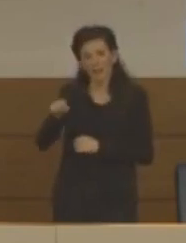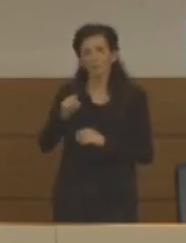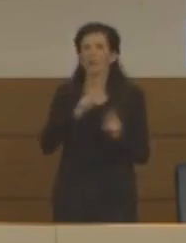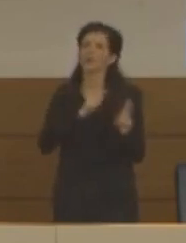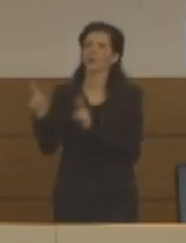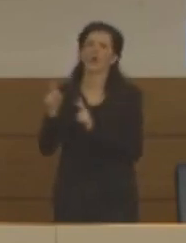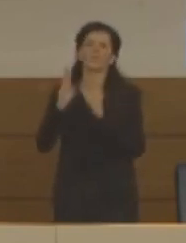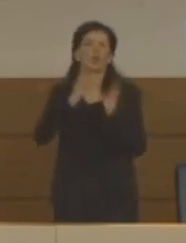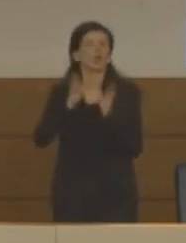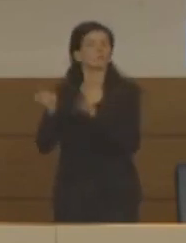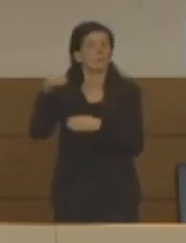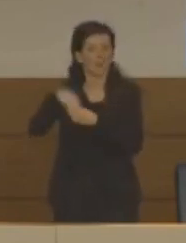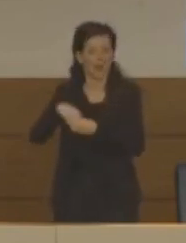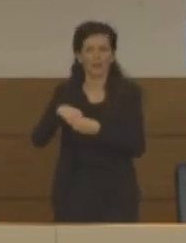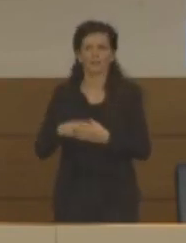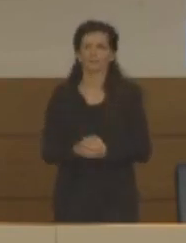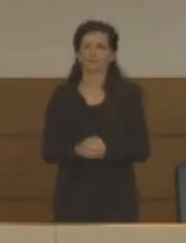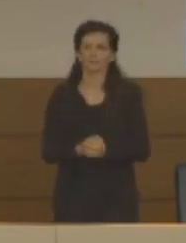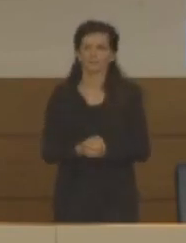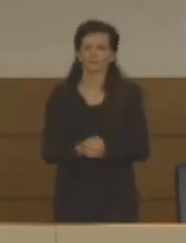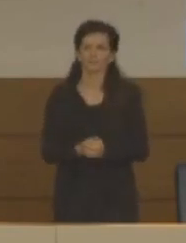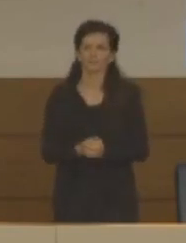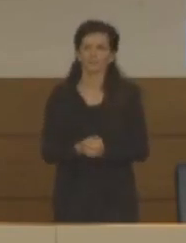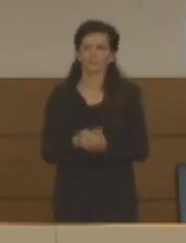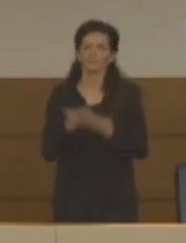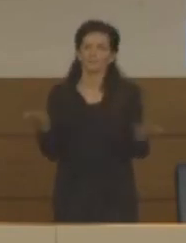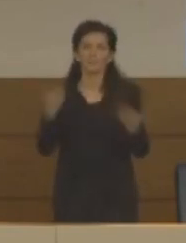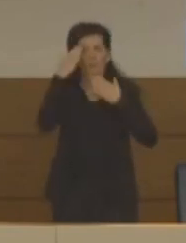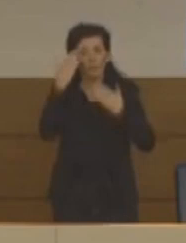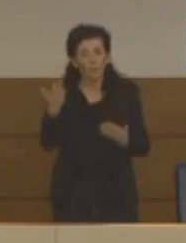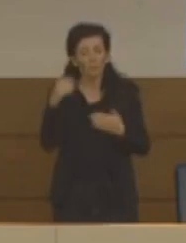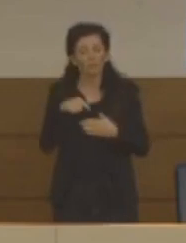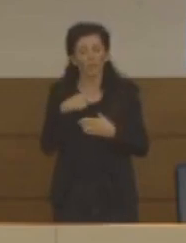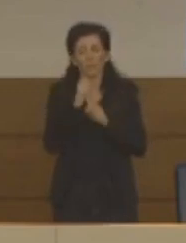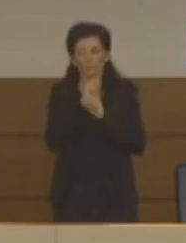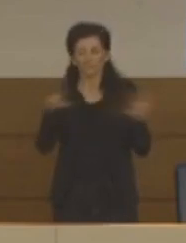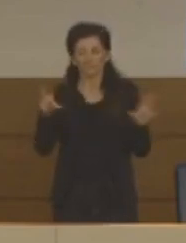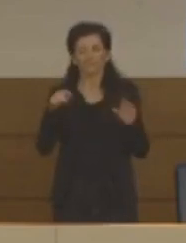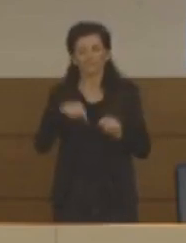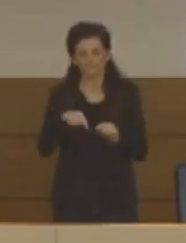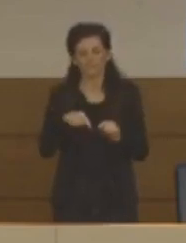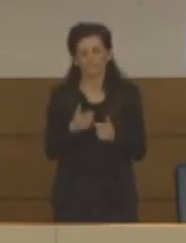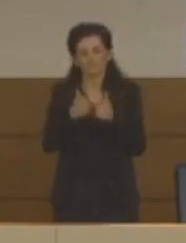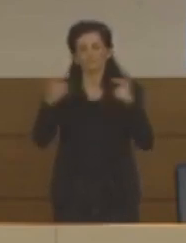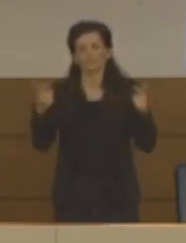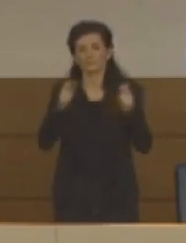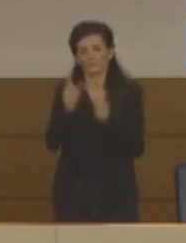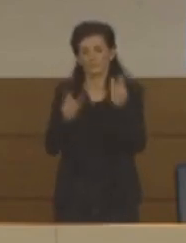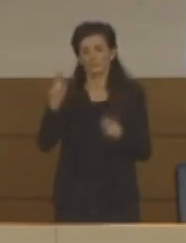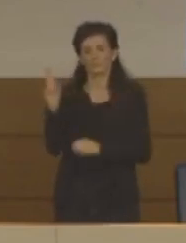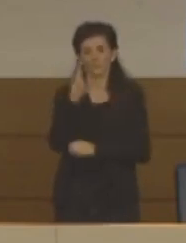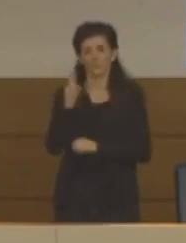ricoverate purtroppo dobbiamo anche registrare quest'oggi un incremento dei deceduti